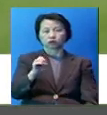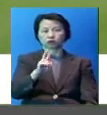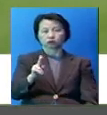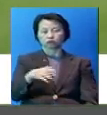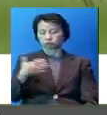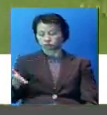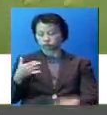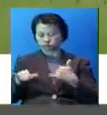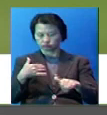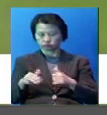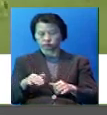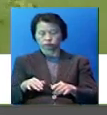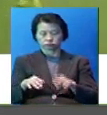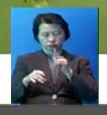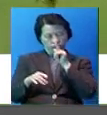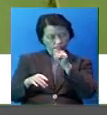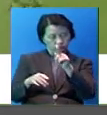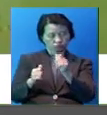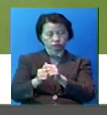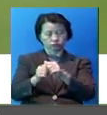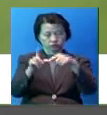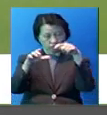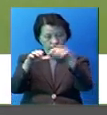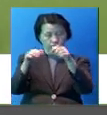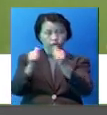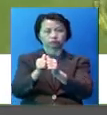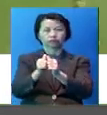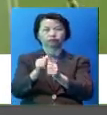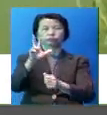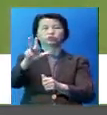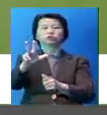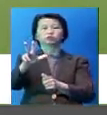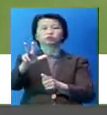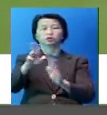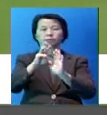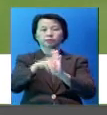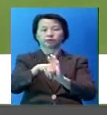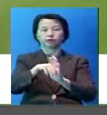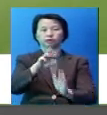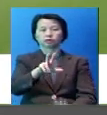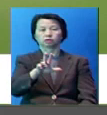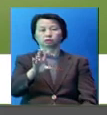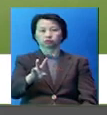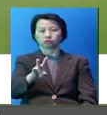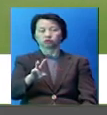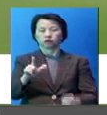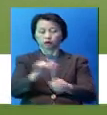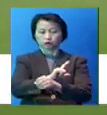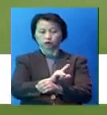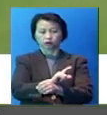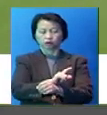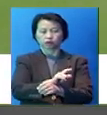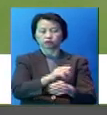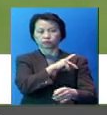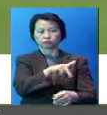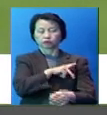Zafir mempamerkan ketajamannya di depan pintu gol dengan menjaringkan gol ketiga pada minit ke-37 melengkapkan hat-trick